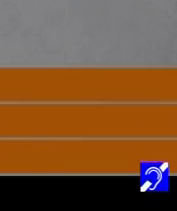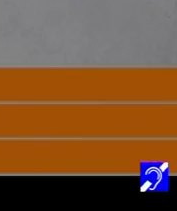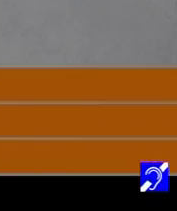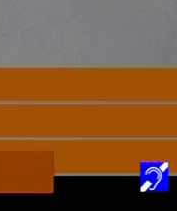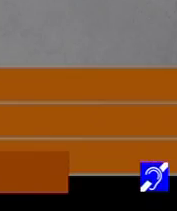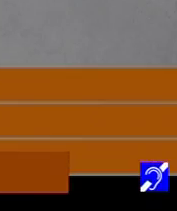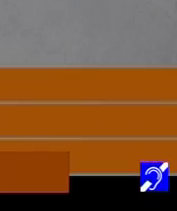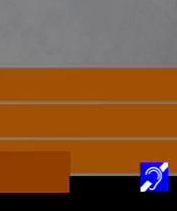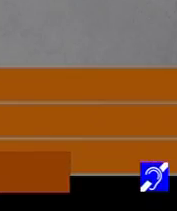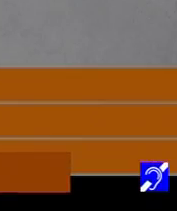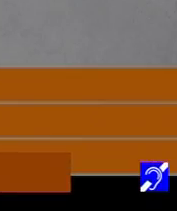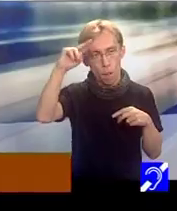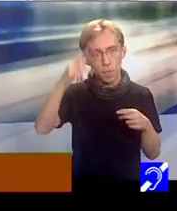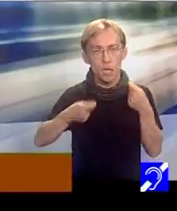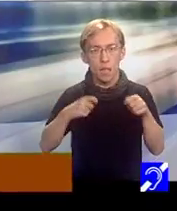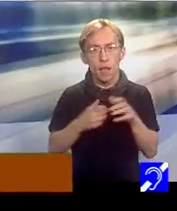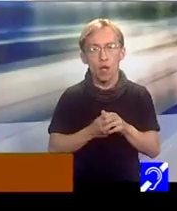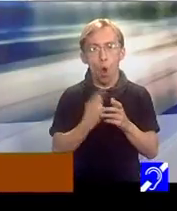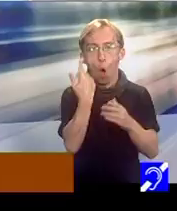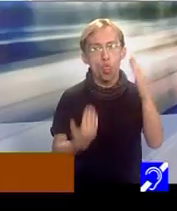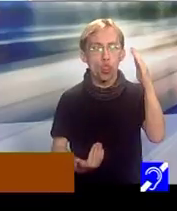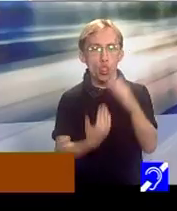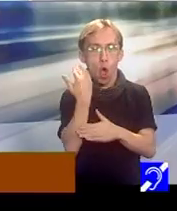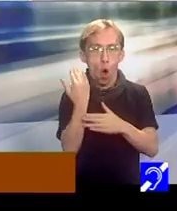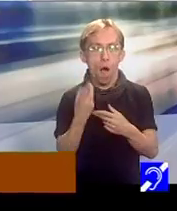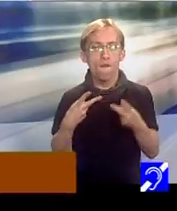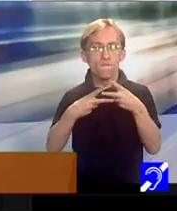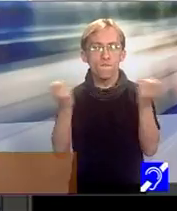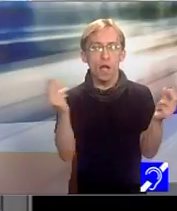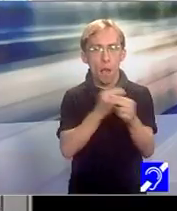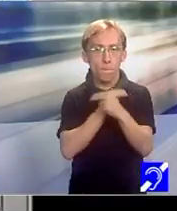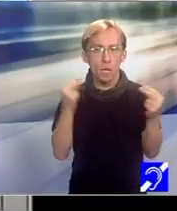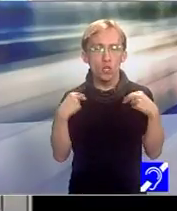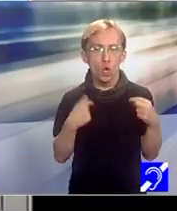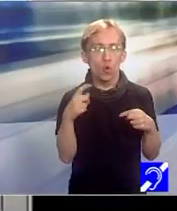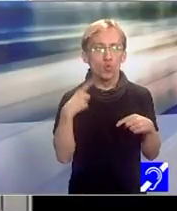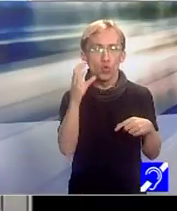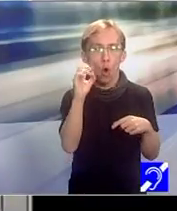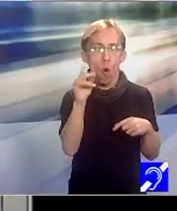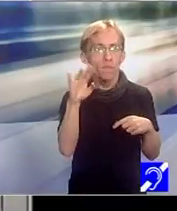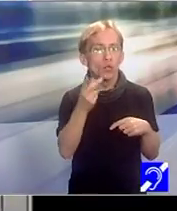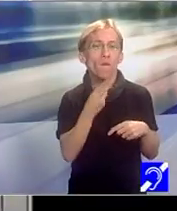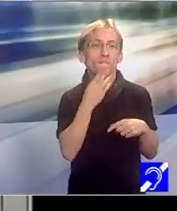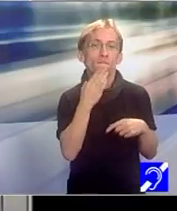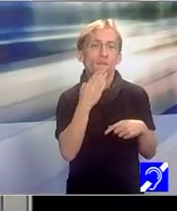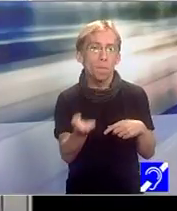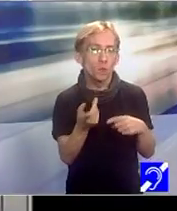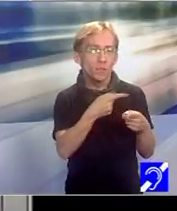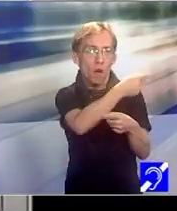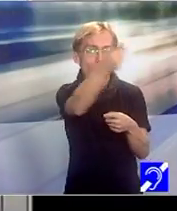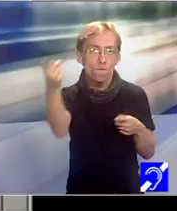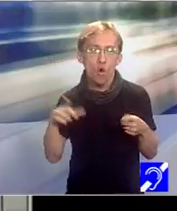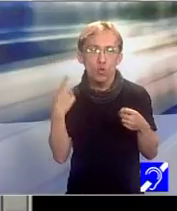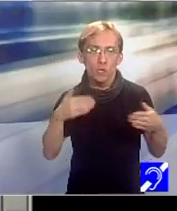Bună seara, doamnelor și domnilor! O nouă ediție Fără Prejudecăți începe chiar acum la TVR. Eu sunt Ovidiu Damian și vă mulțumesc foarte mult pentru că sunteți alături de